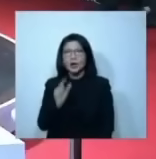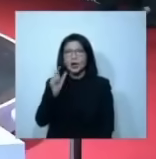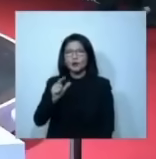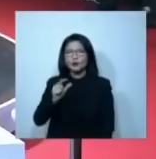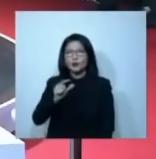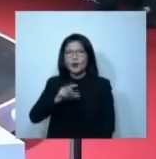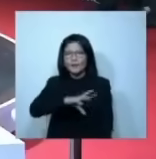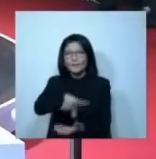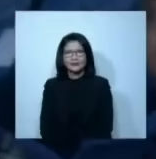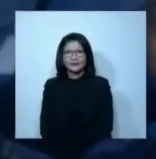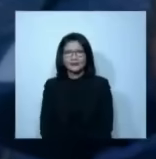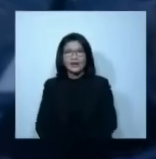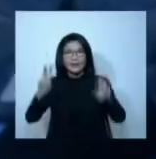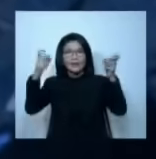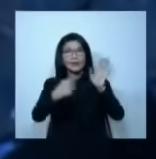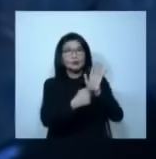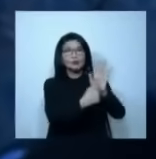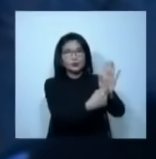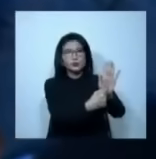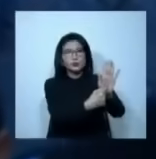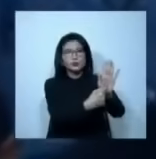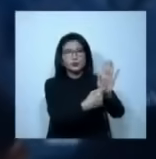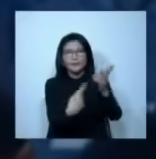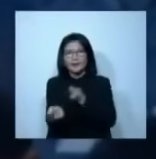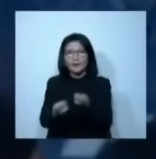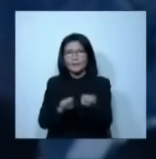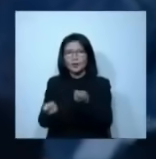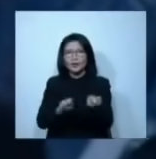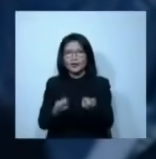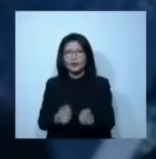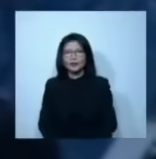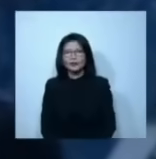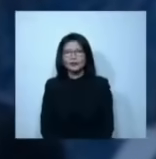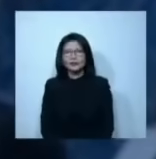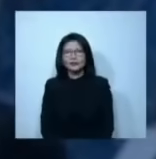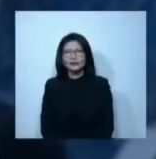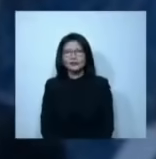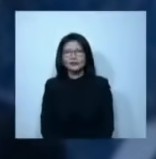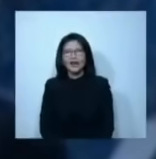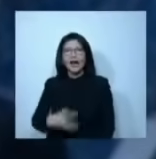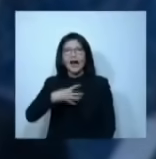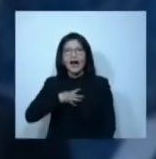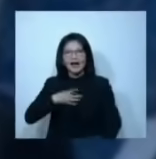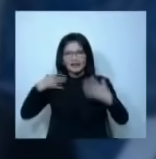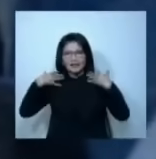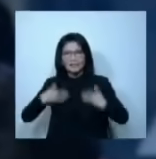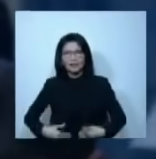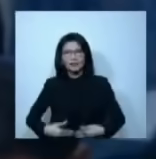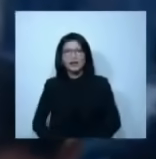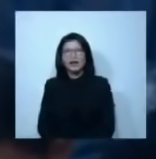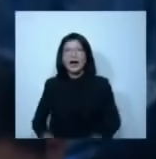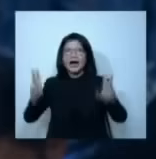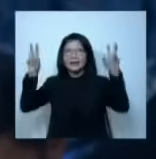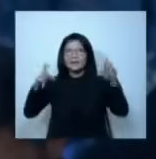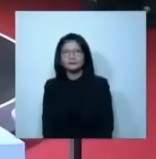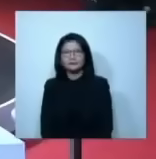ya kan jelas Anis tidak setuju dengan alasan karena lebih banyak program lain yang lebih harus diprioritaskan